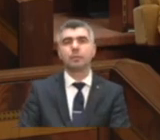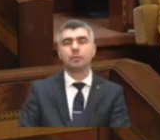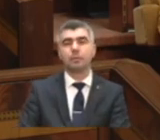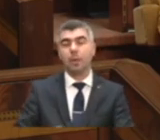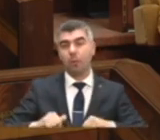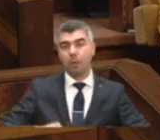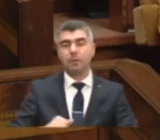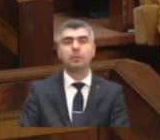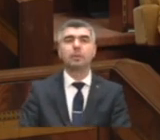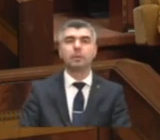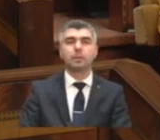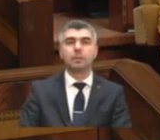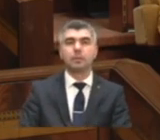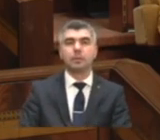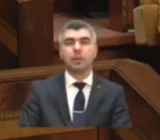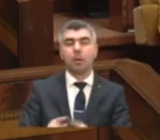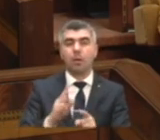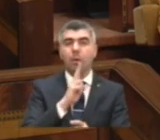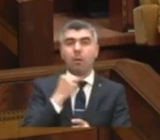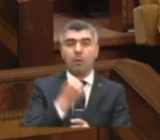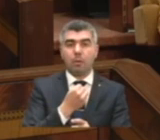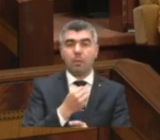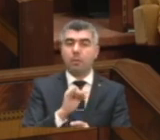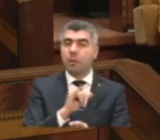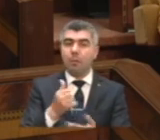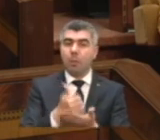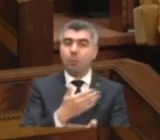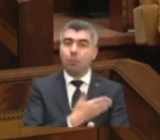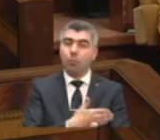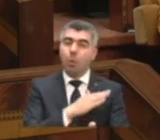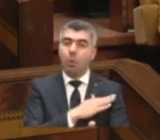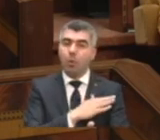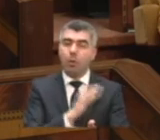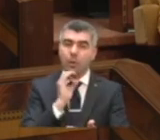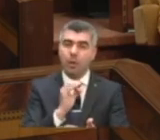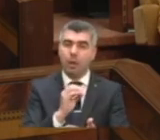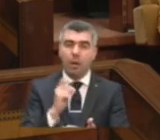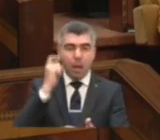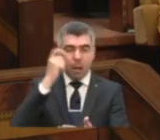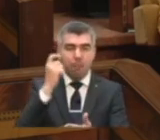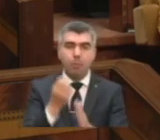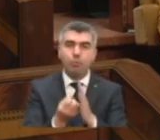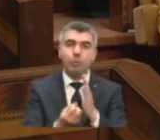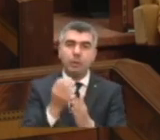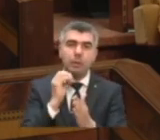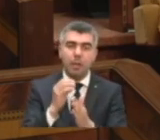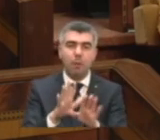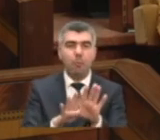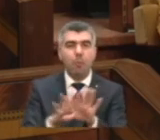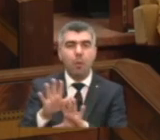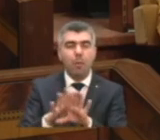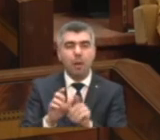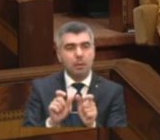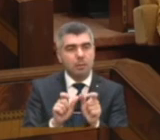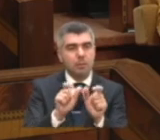السيد الوزير المحترم، أن الحكومة لا تتحمل مسؤولياتها، وذلك بابتكار حلول واتخاذ مبادرة لحماية